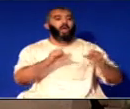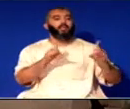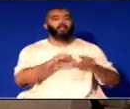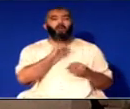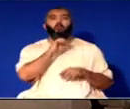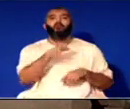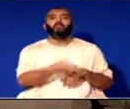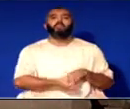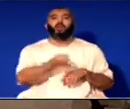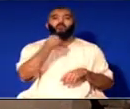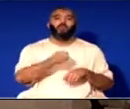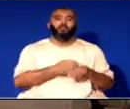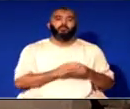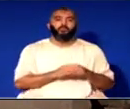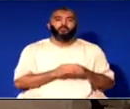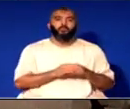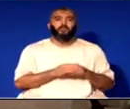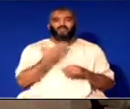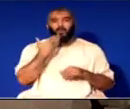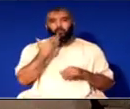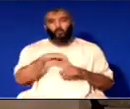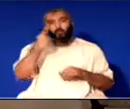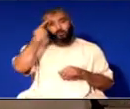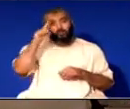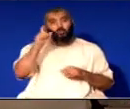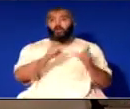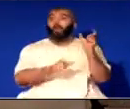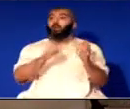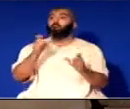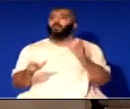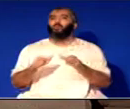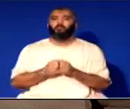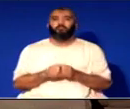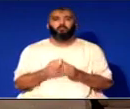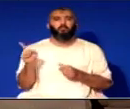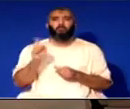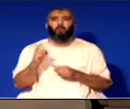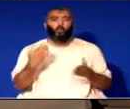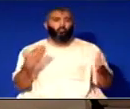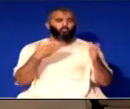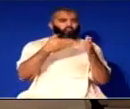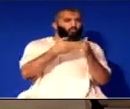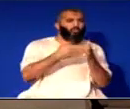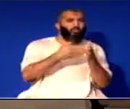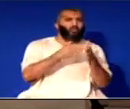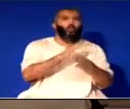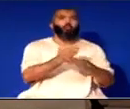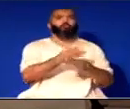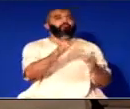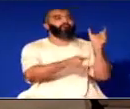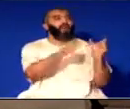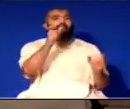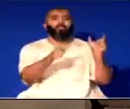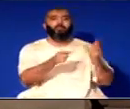وسلم: إن من حسن إسلام المرء تركه ما لا يعنيه. شيخنا الشيخ عبد القادر بن عزوز، ما